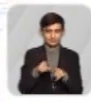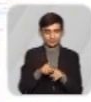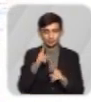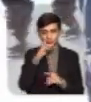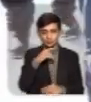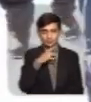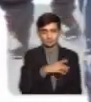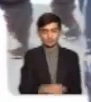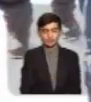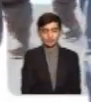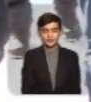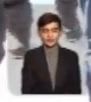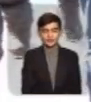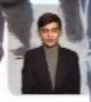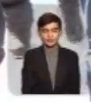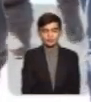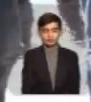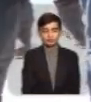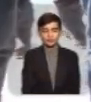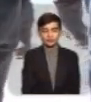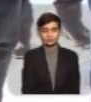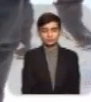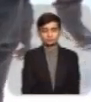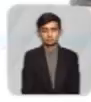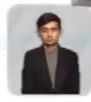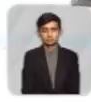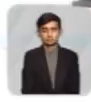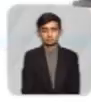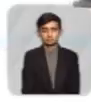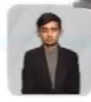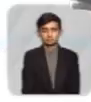Нұрболат Жаңабекұлы, Дәулетбай Нұрмахан, Информбюро, Жамбыл облысы.